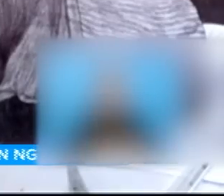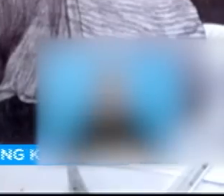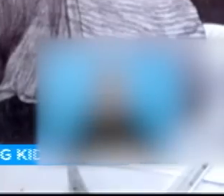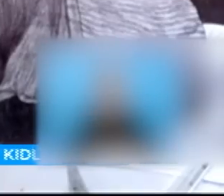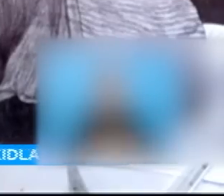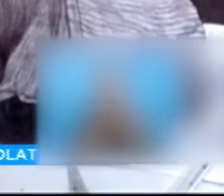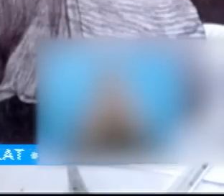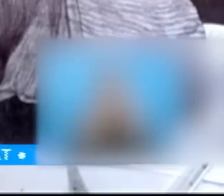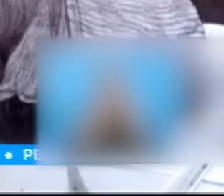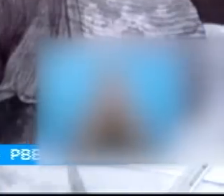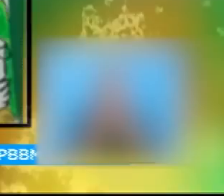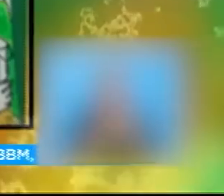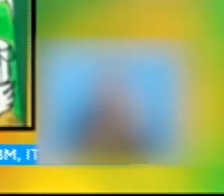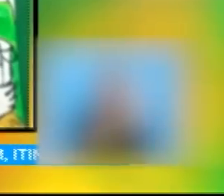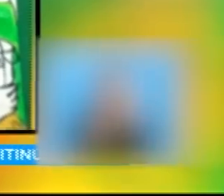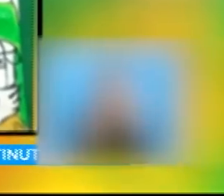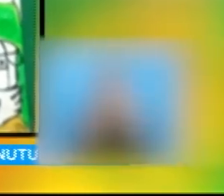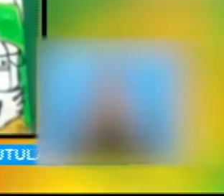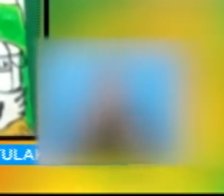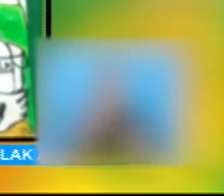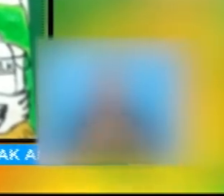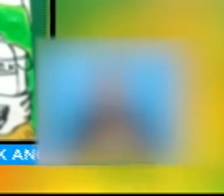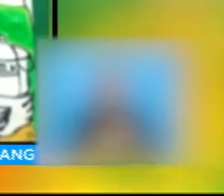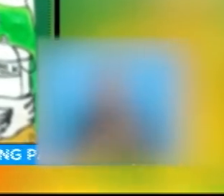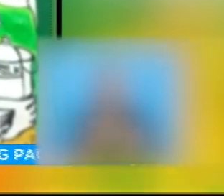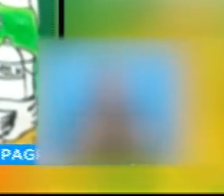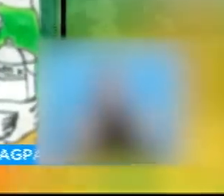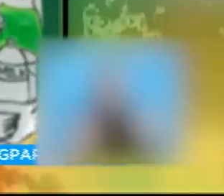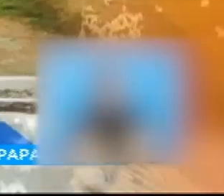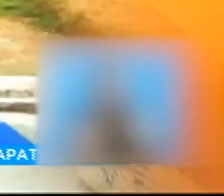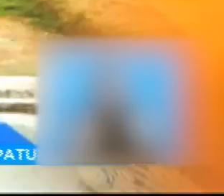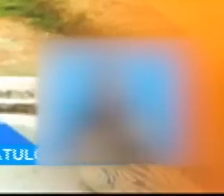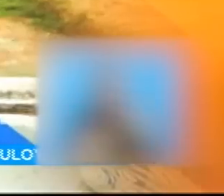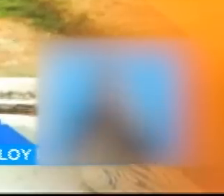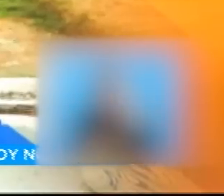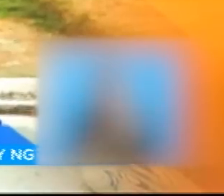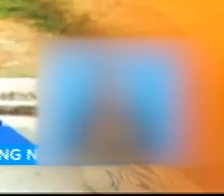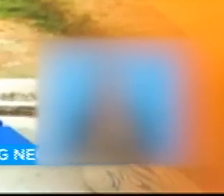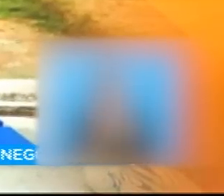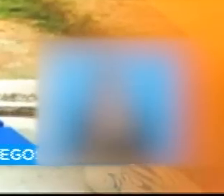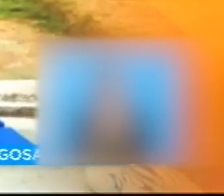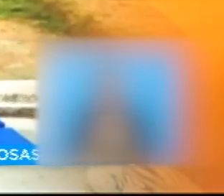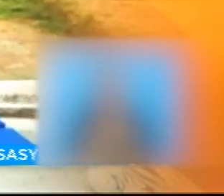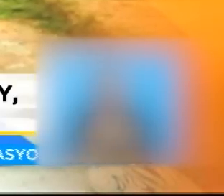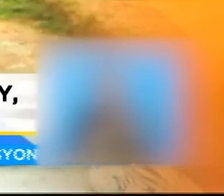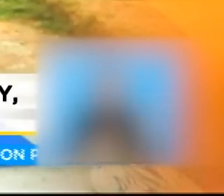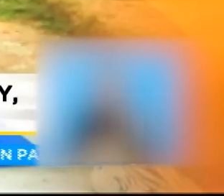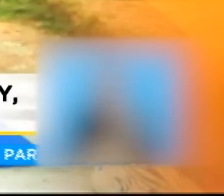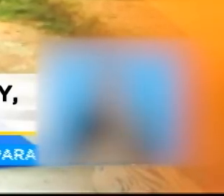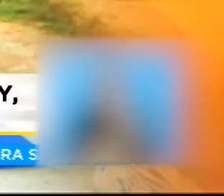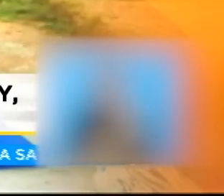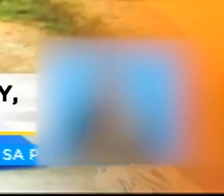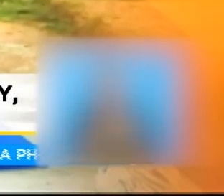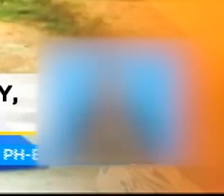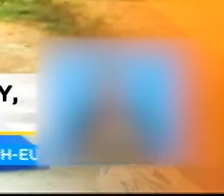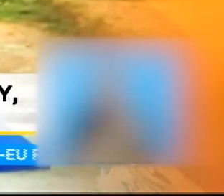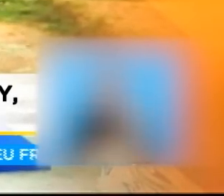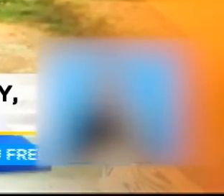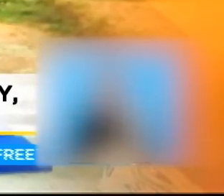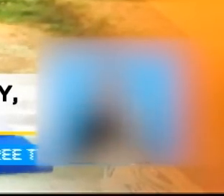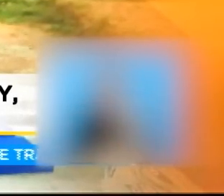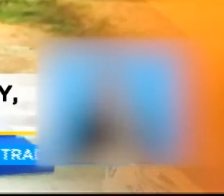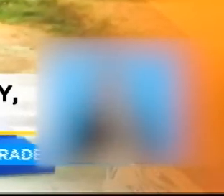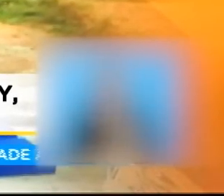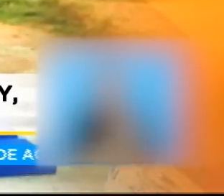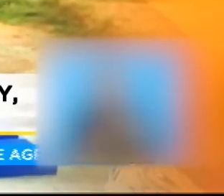Masinsin ang pagkakaguhit. Kaya talaga namang nakakabilib. Ang mga obrang ito, gawa ng 16-year-old na si